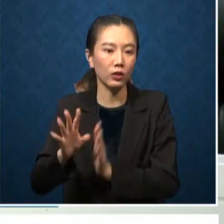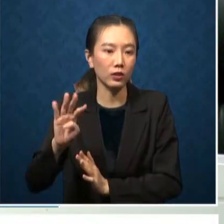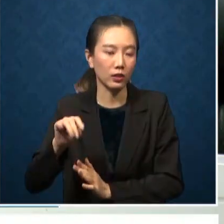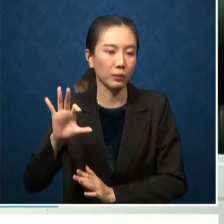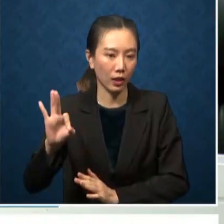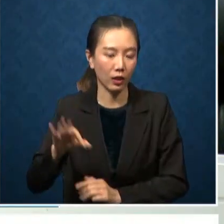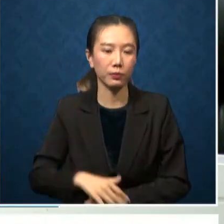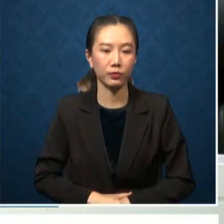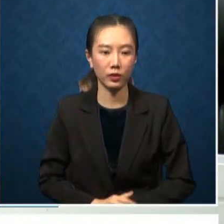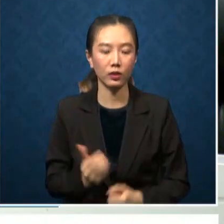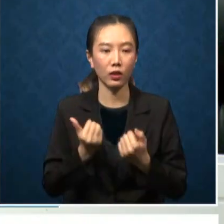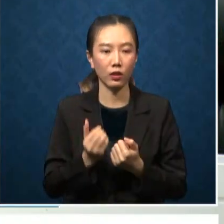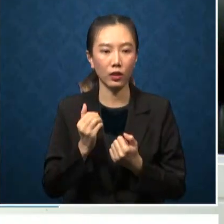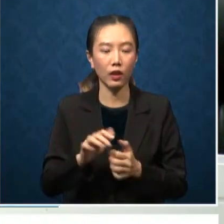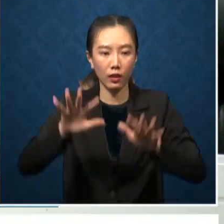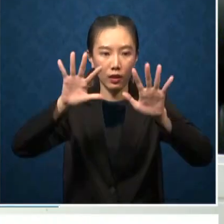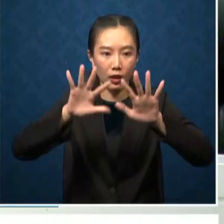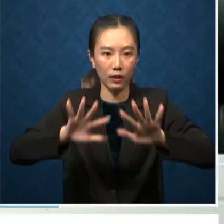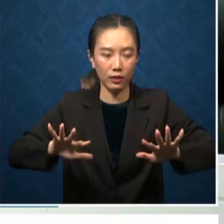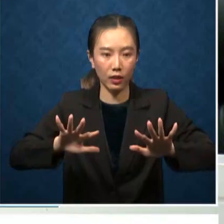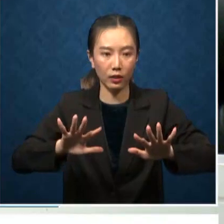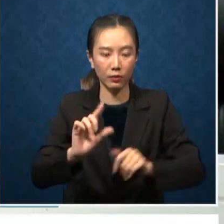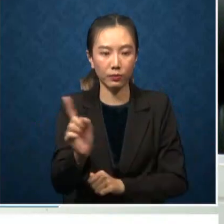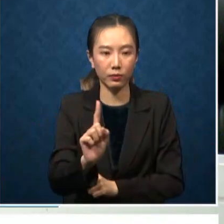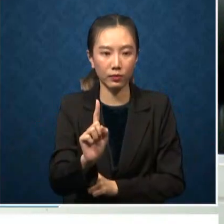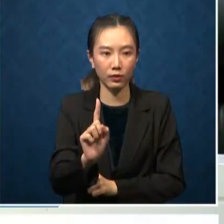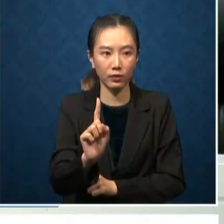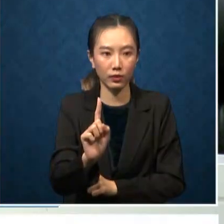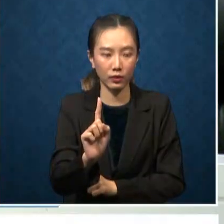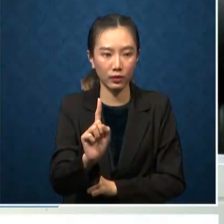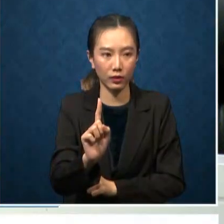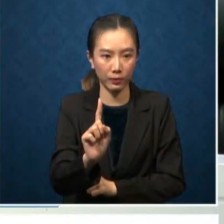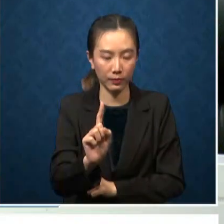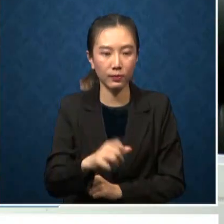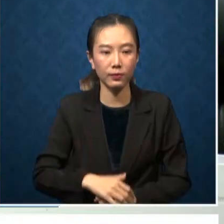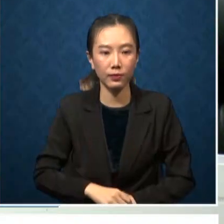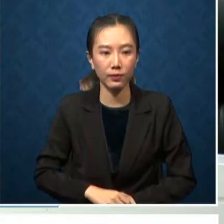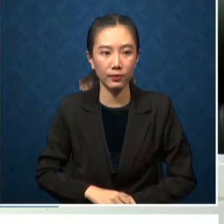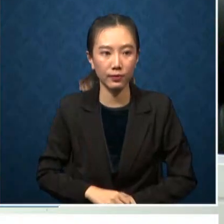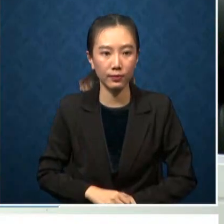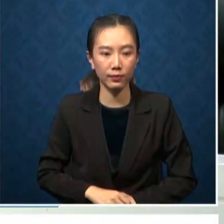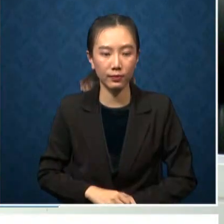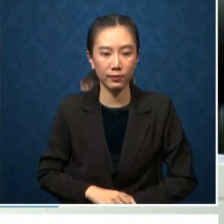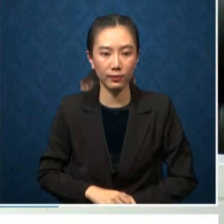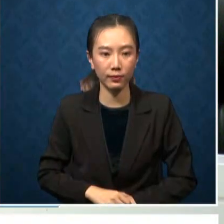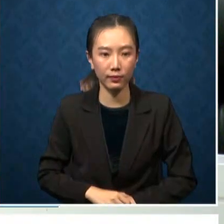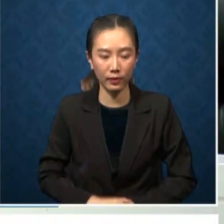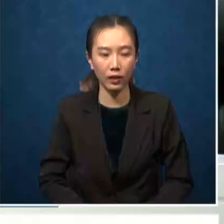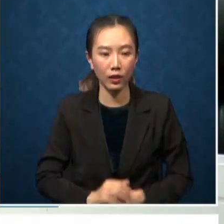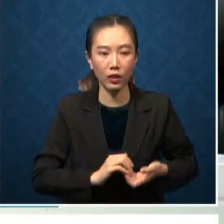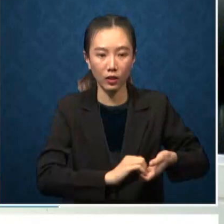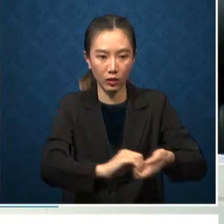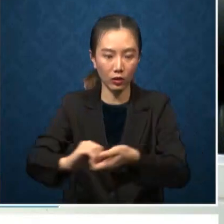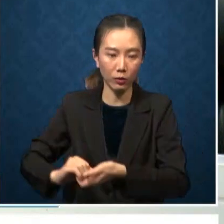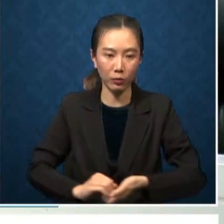ภาคคืออาเซียนนะคะแล้วก็มีร่วมมือกับเครือข่ายธรรมาธิบาลอาเซียนนะคะนะคะแล้วก็มีการร่วมมือกับทา